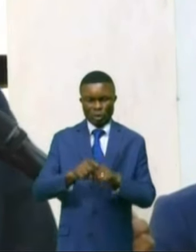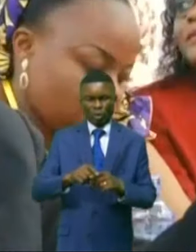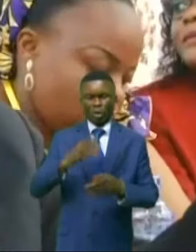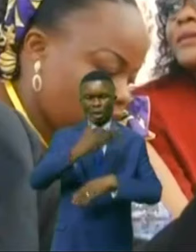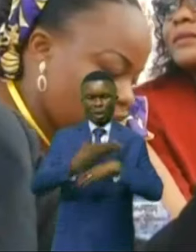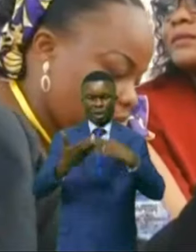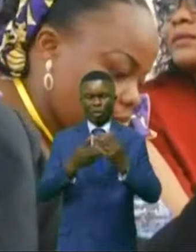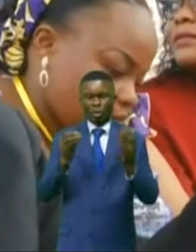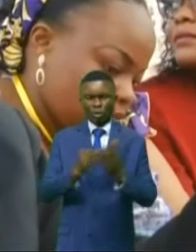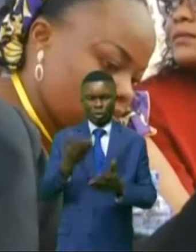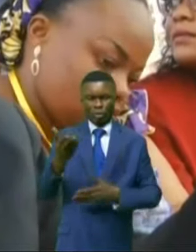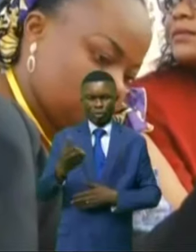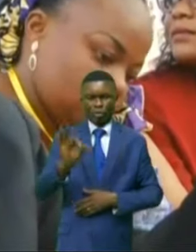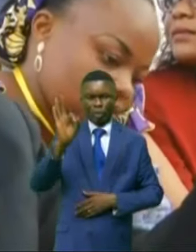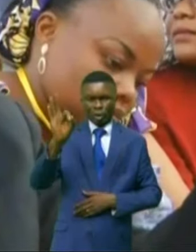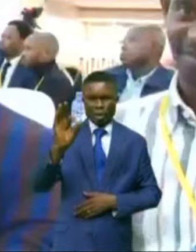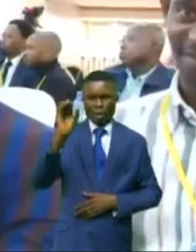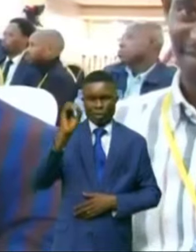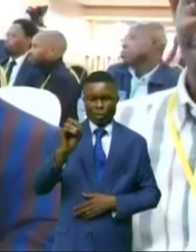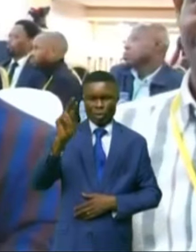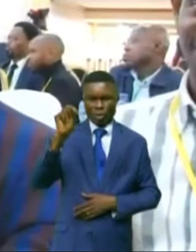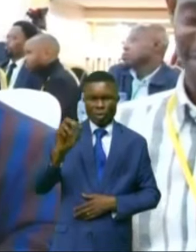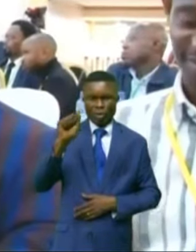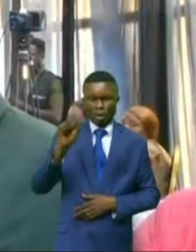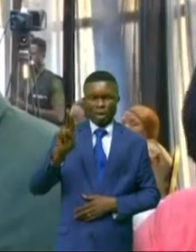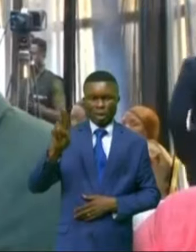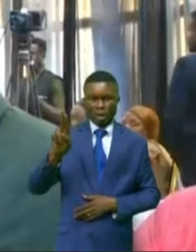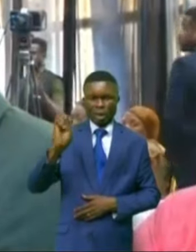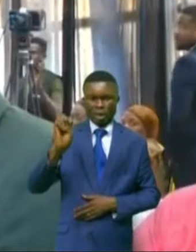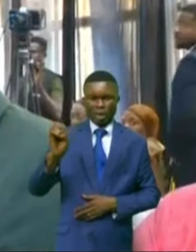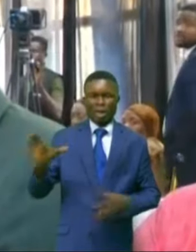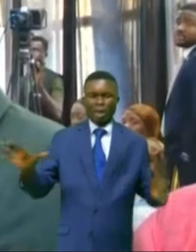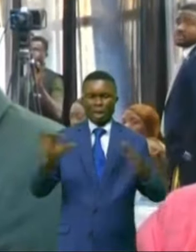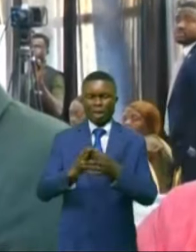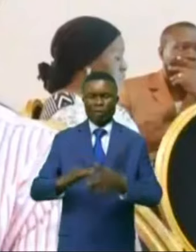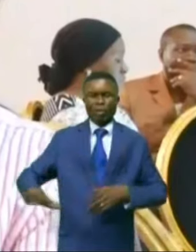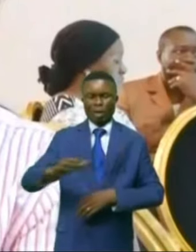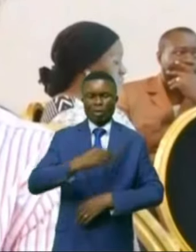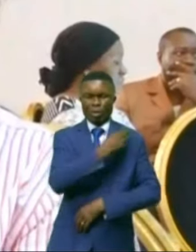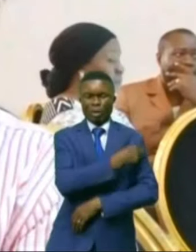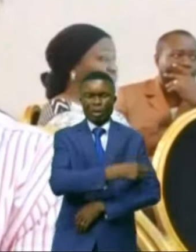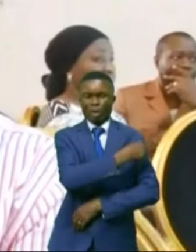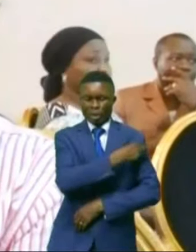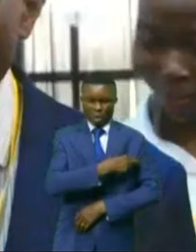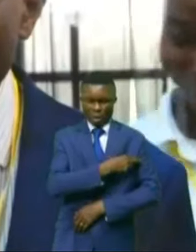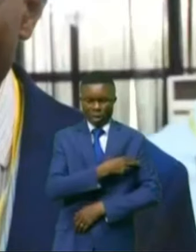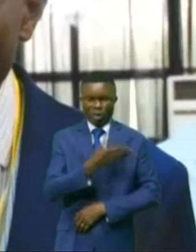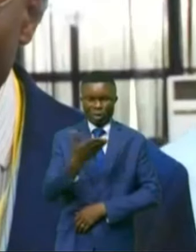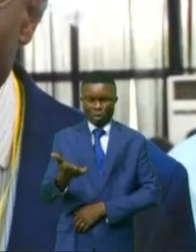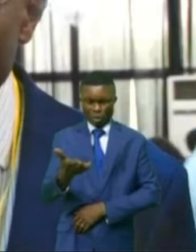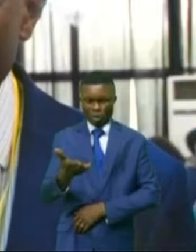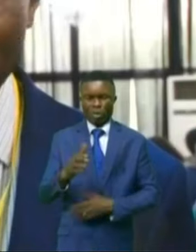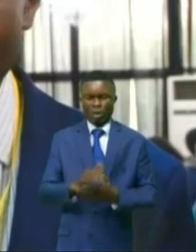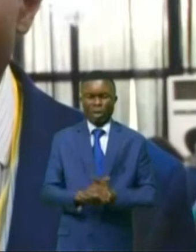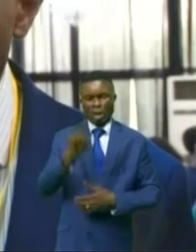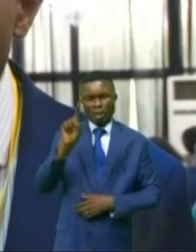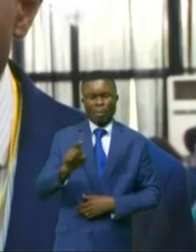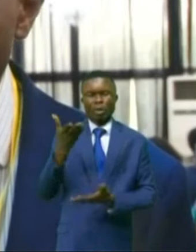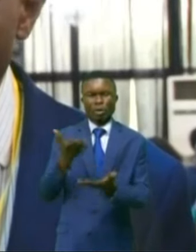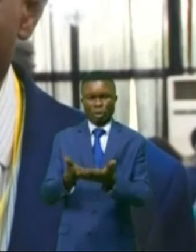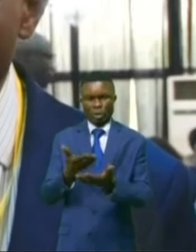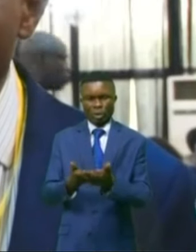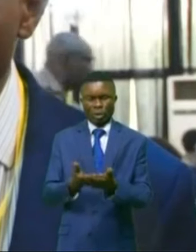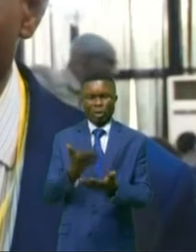reconstruction. Le FONAREV va composer avec la Suisse et l'ONG Frères de la Charité. Il y a un besoin